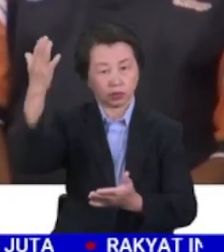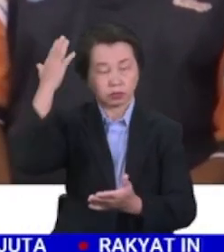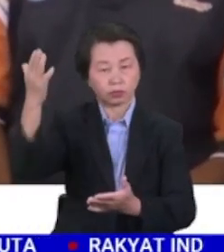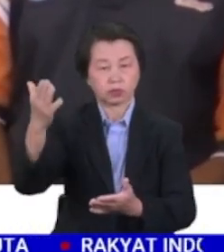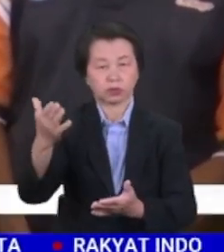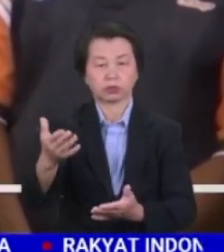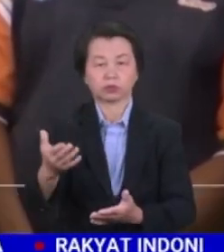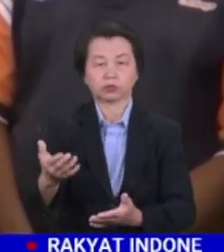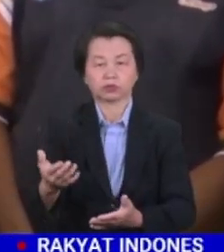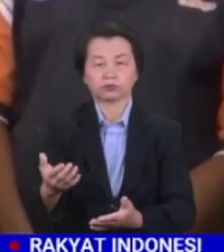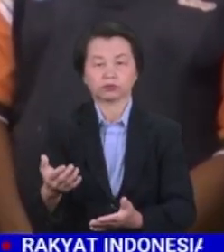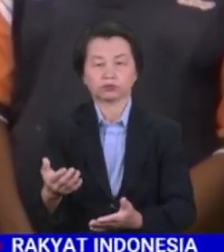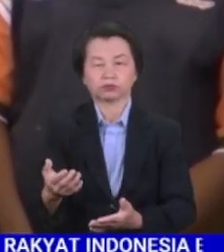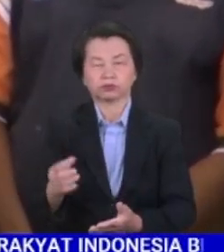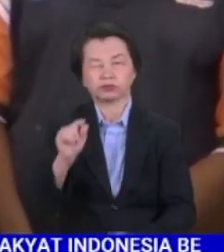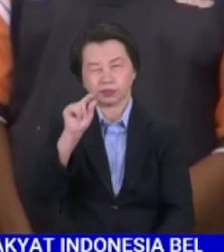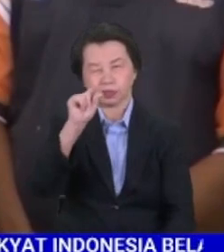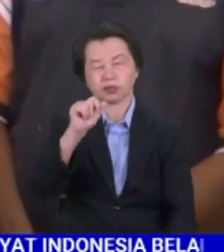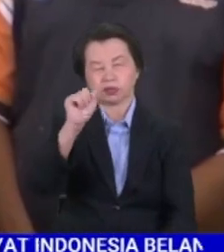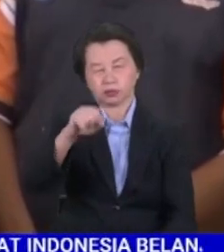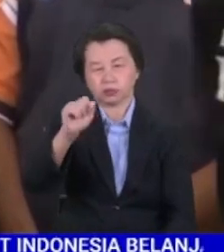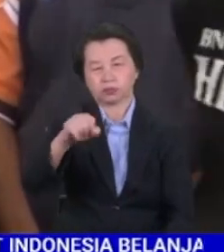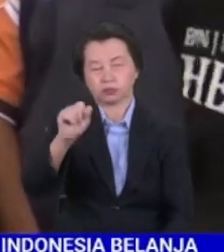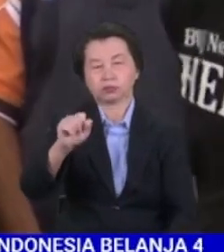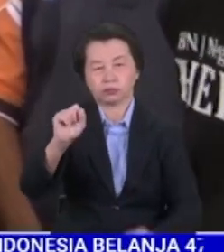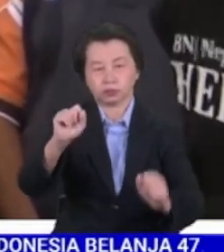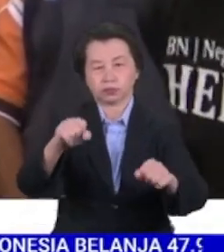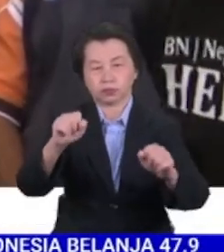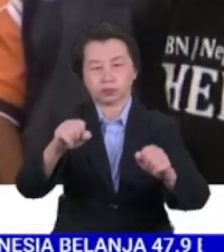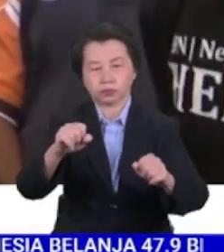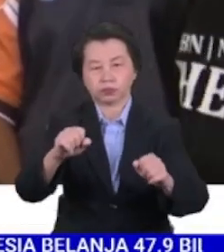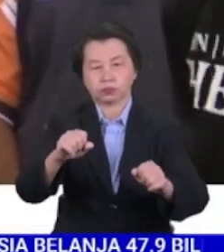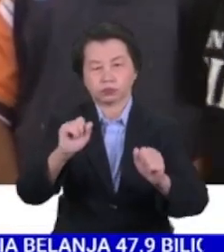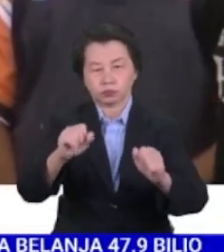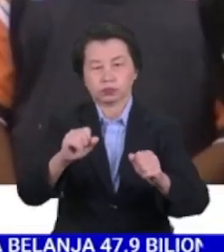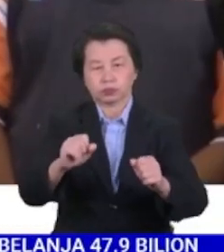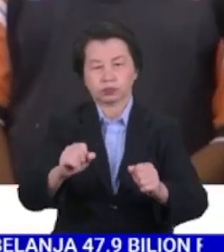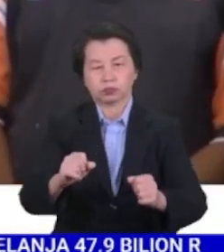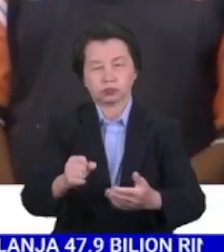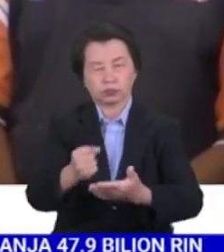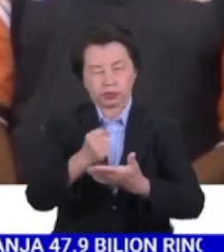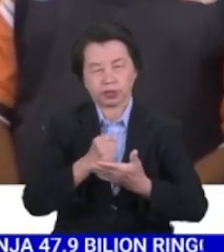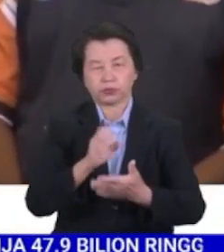ini sedikit sebanyak boleh memberi sedikit impak yang